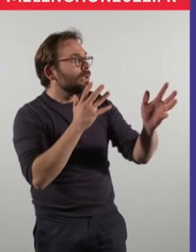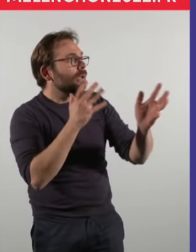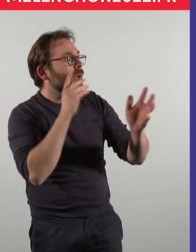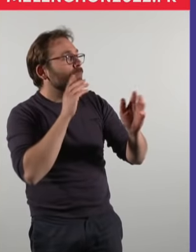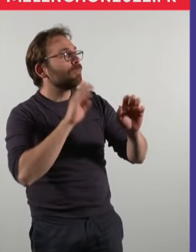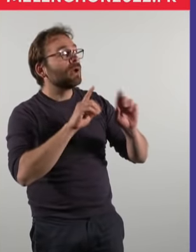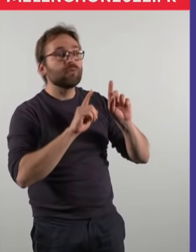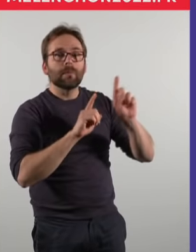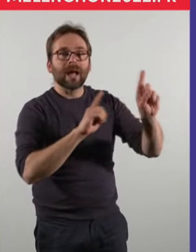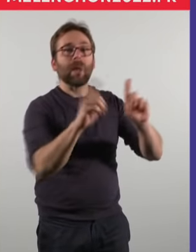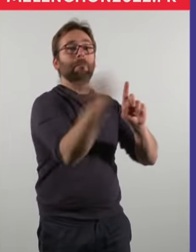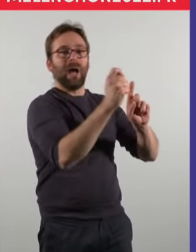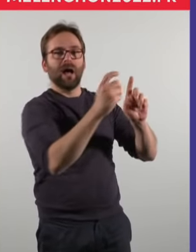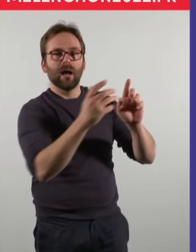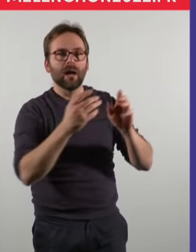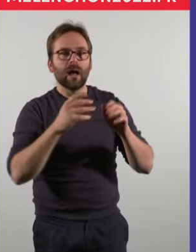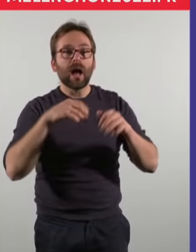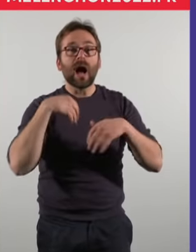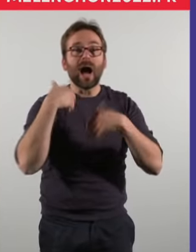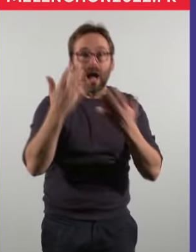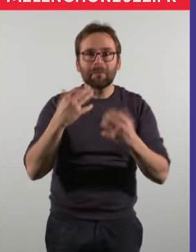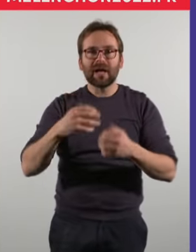près des barrières. Ensuite, ça a été les flashballs.